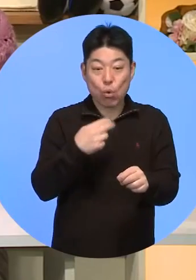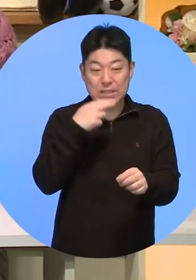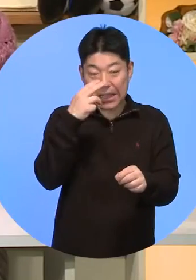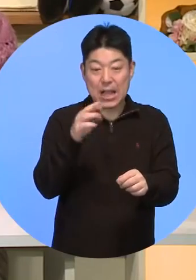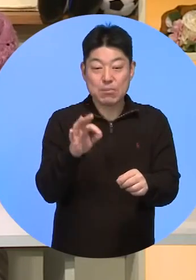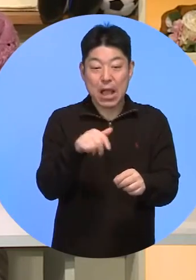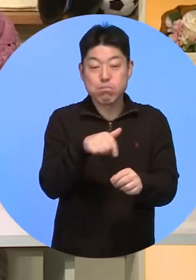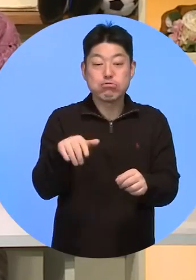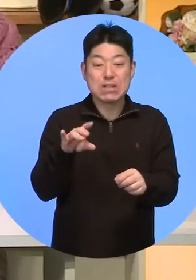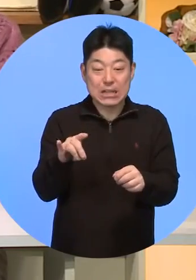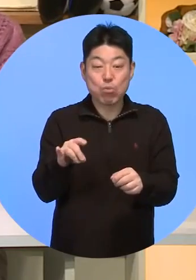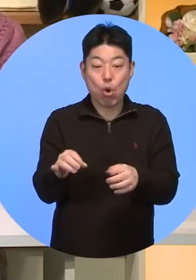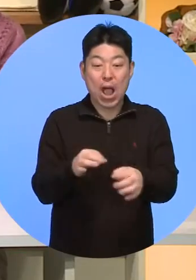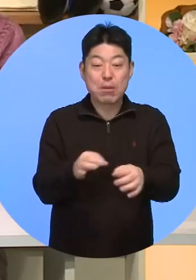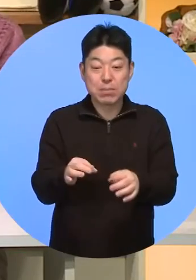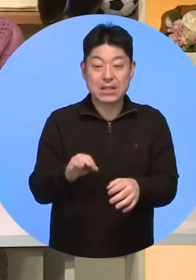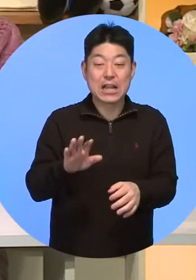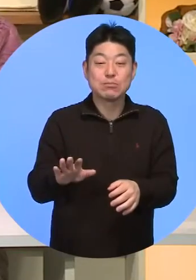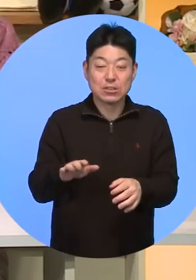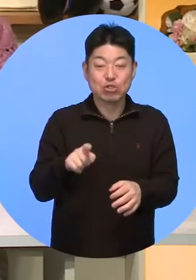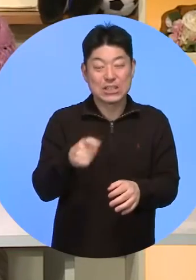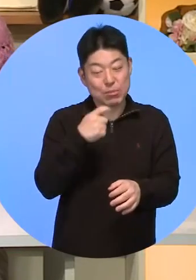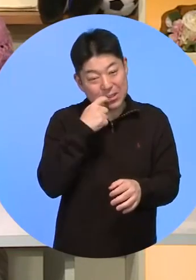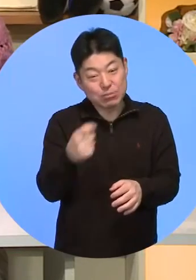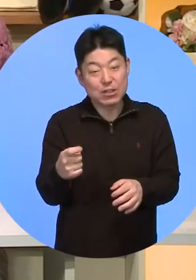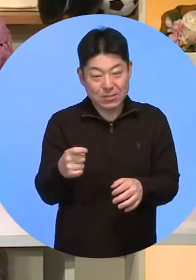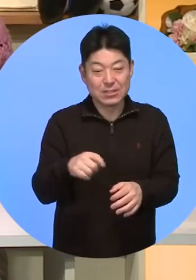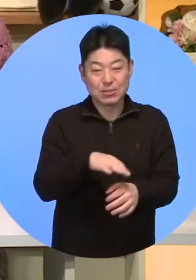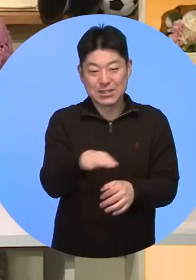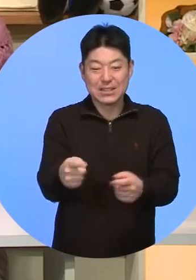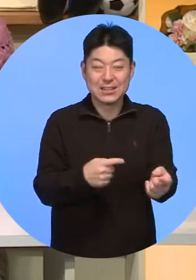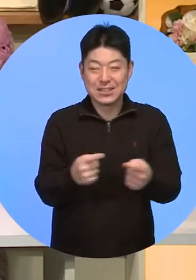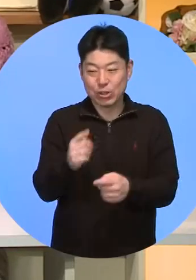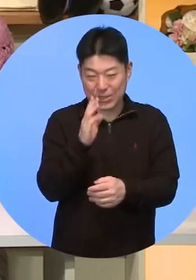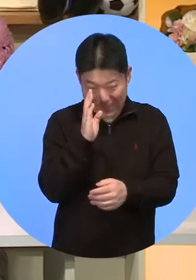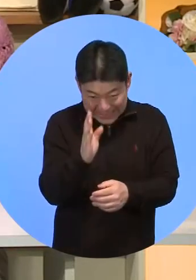ということでね、これもな気になりますよね。ぜひお出かけください。以上特集でした。